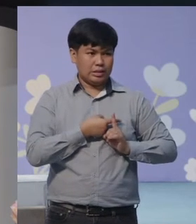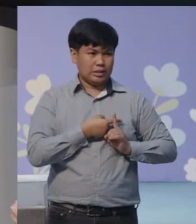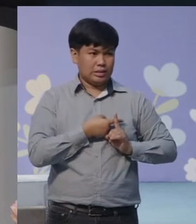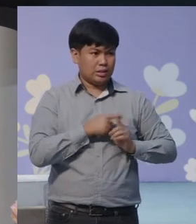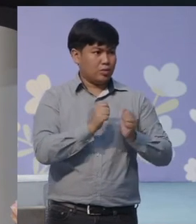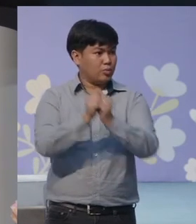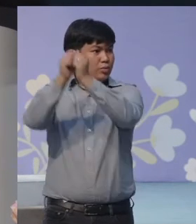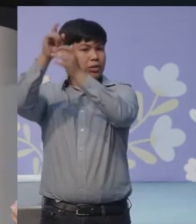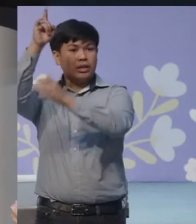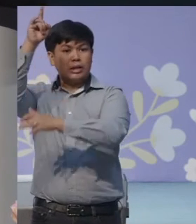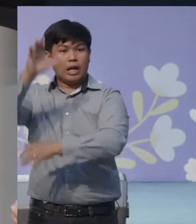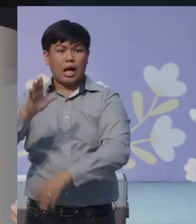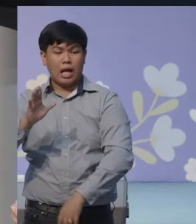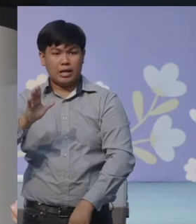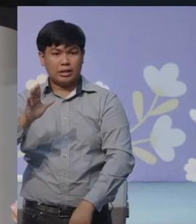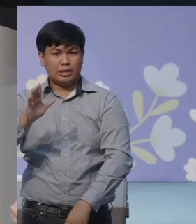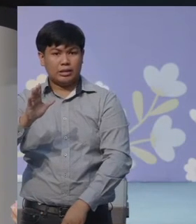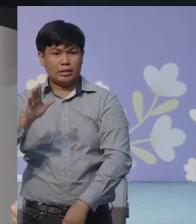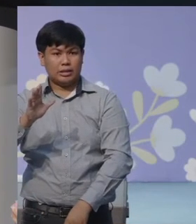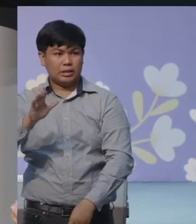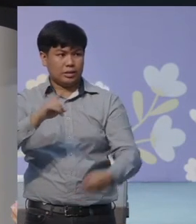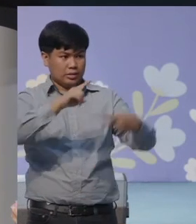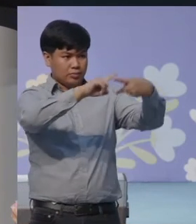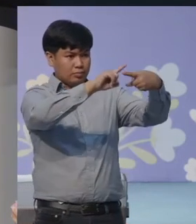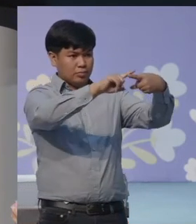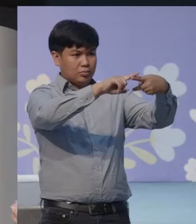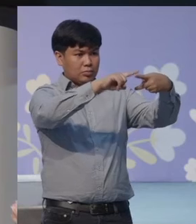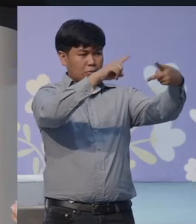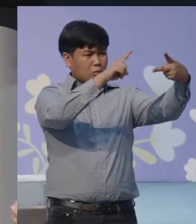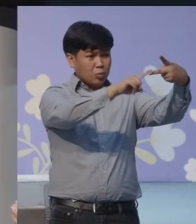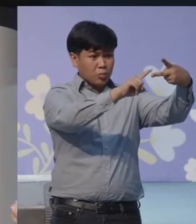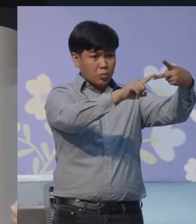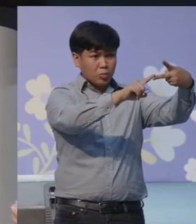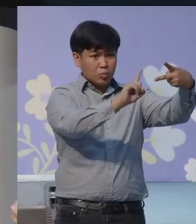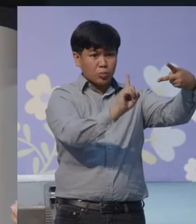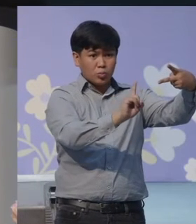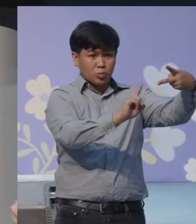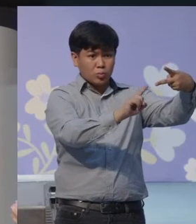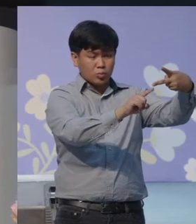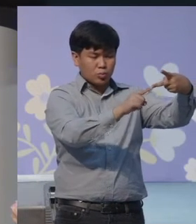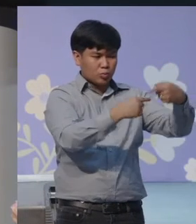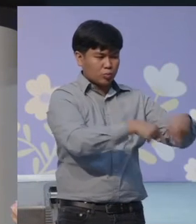sasama sa Panginoon, at ang hindi ligtas sa kasalanan,